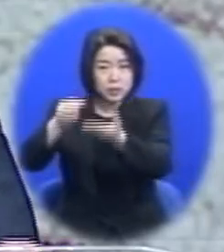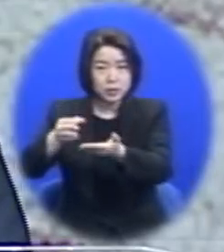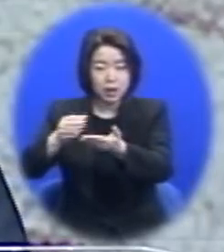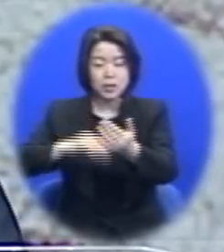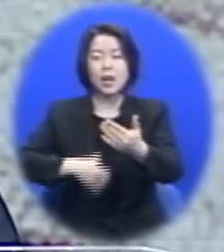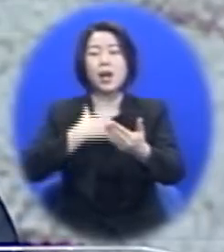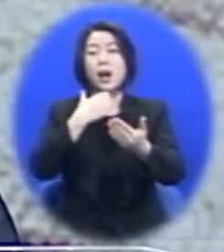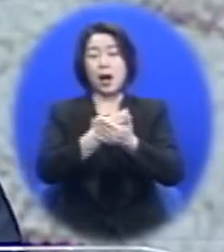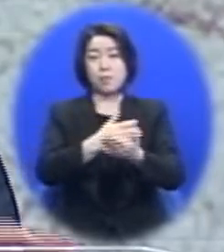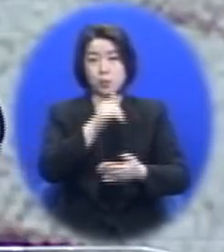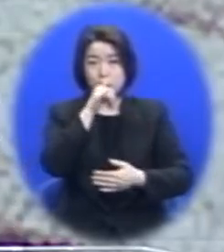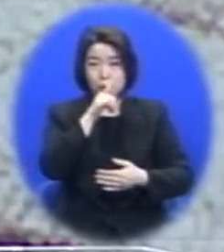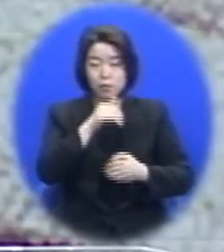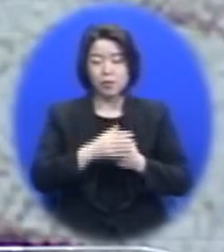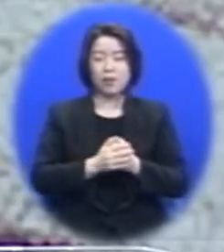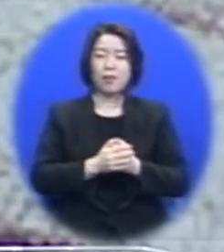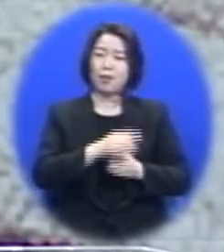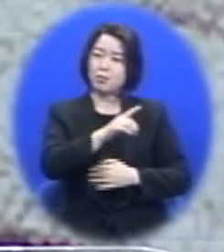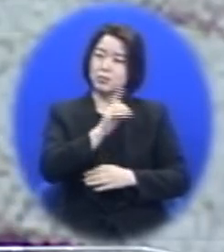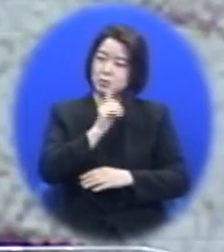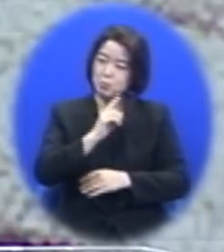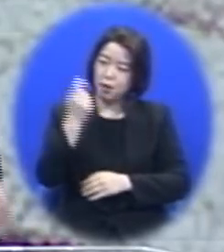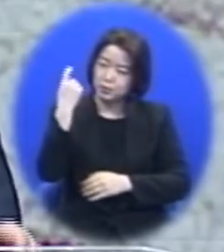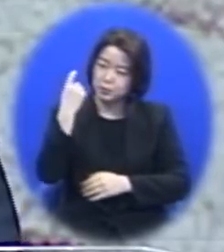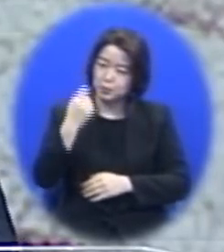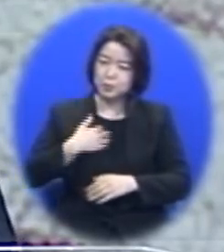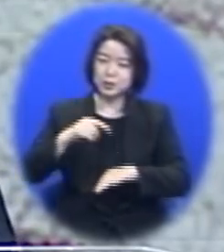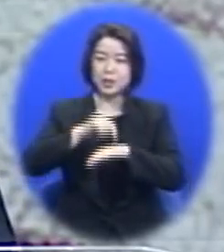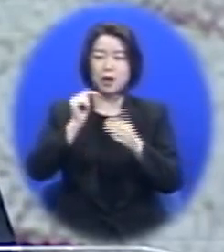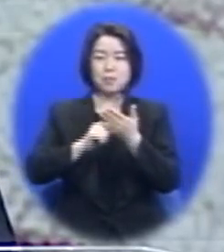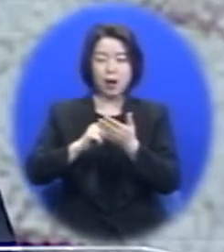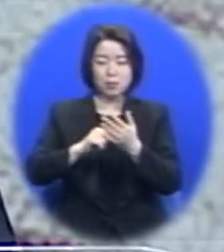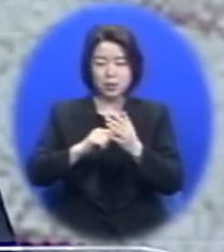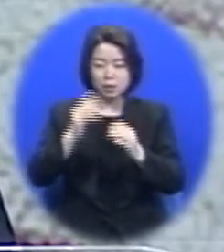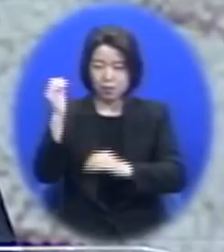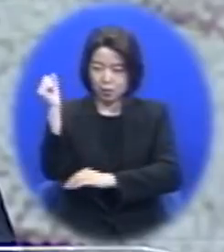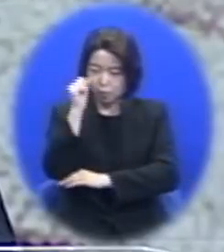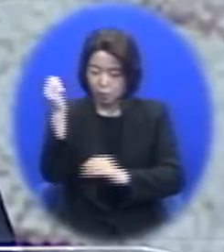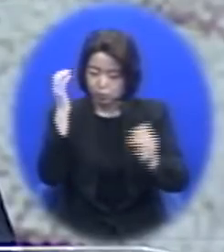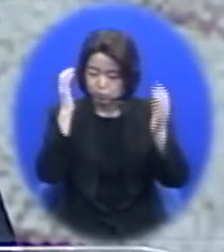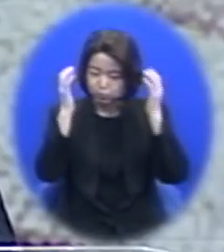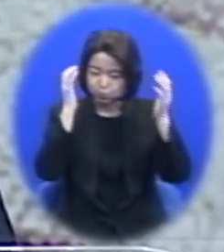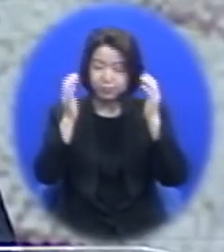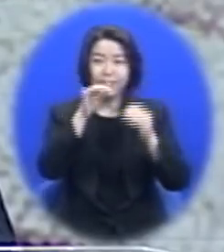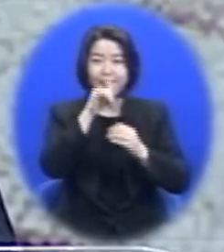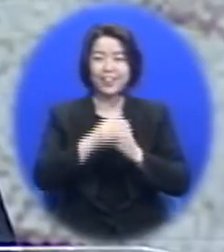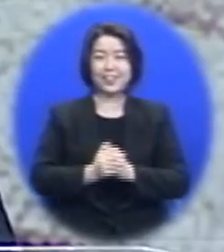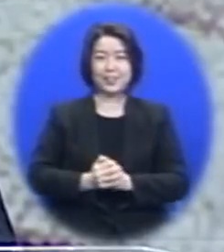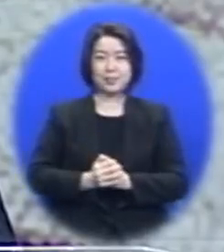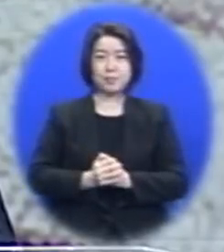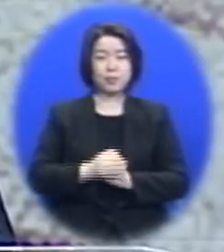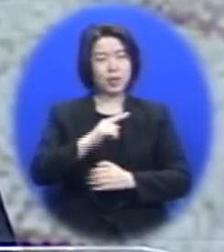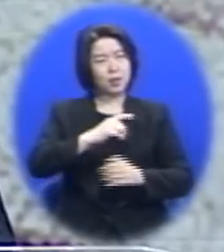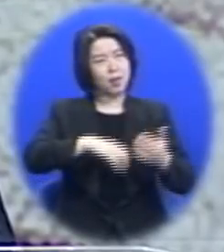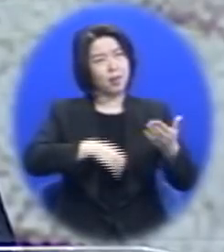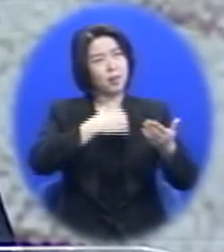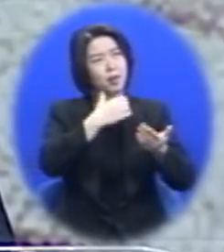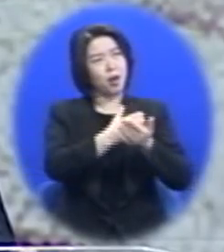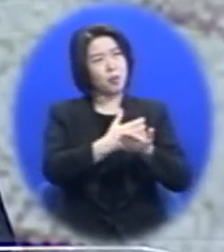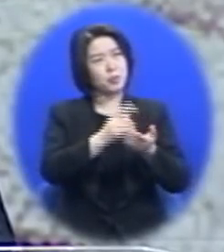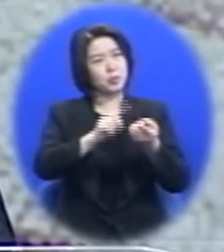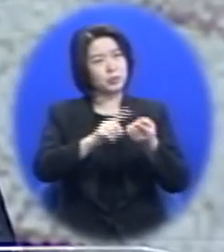제가 그 얘기를 듣고 얼마나 제 마음이 혼란 스러워 있는지 모릅니다 4 그게 감동적인